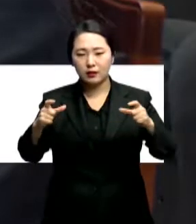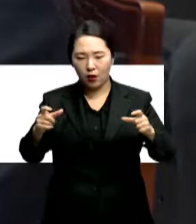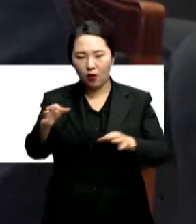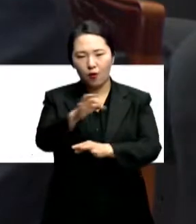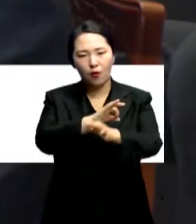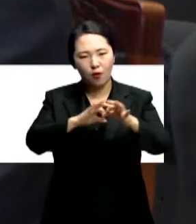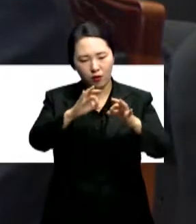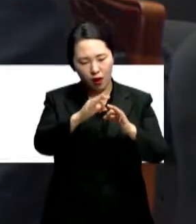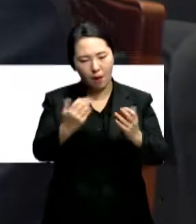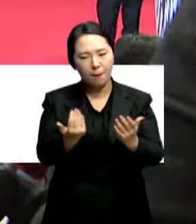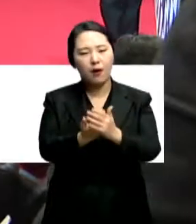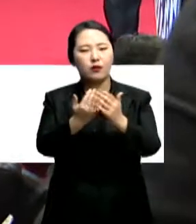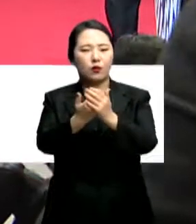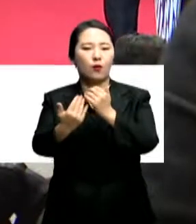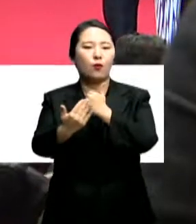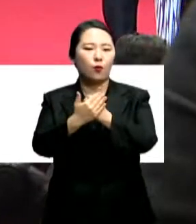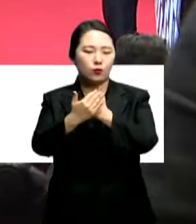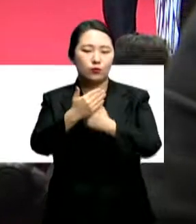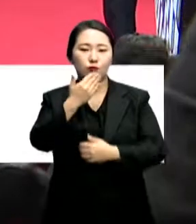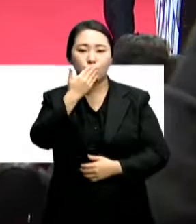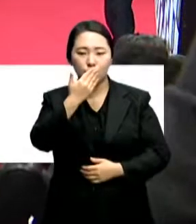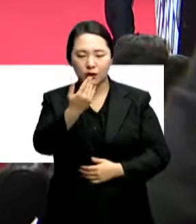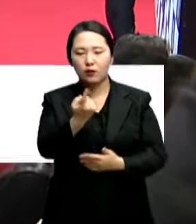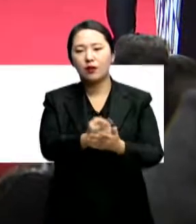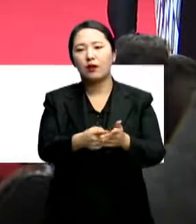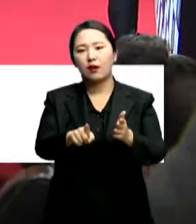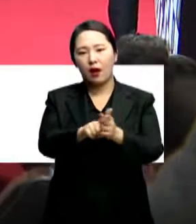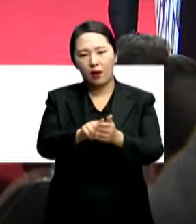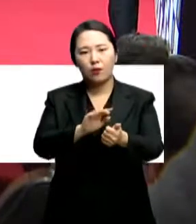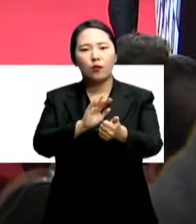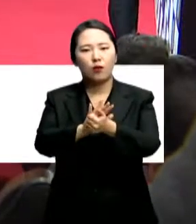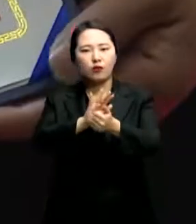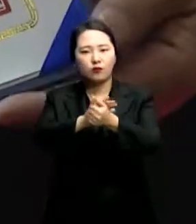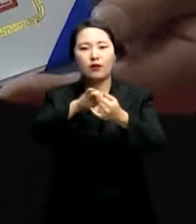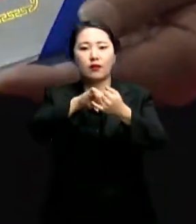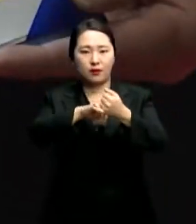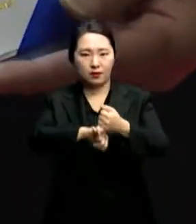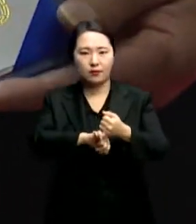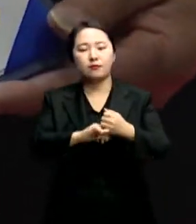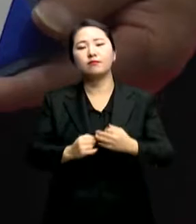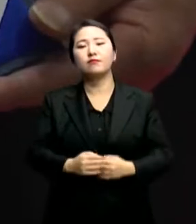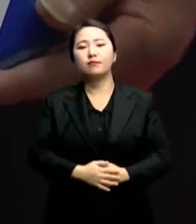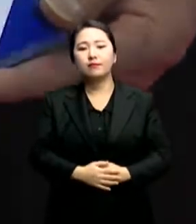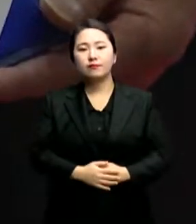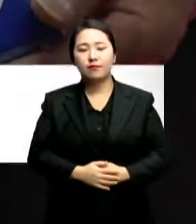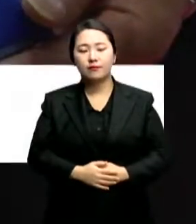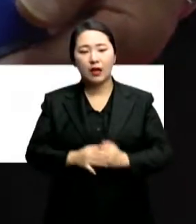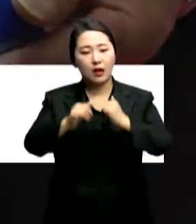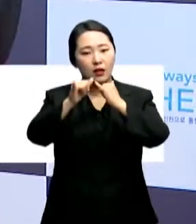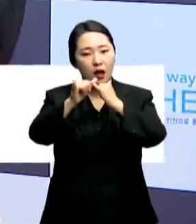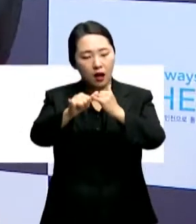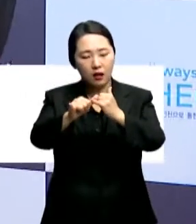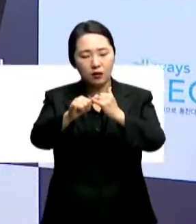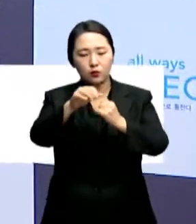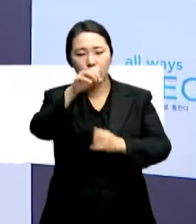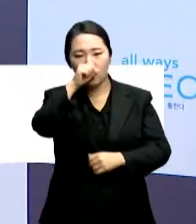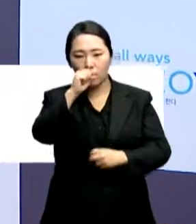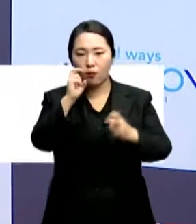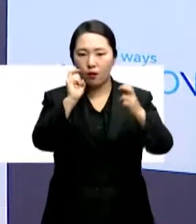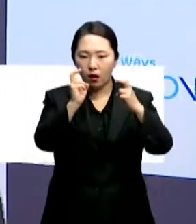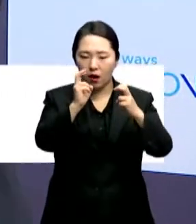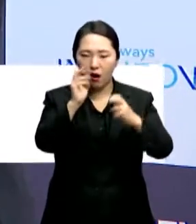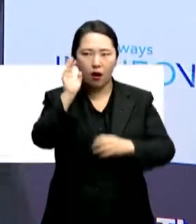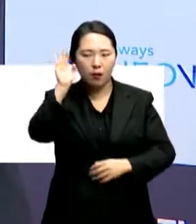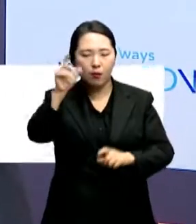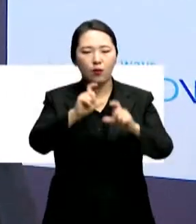튼튼한 기업으로 성장할 수 있게끔 뒷받침하겠다고 약속했습니다. 시상한 우수 기업들은 더 큰